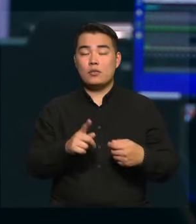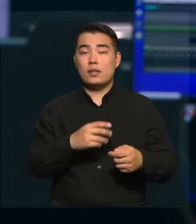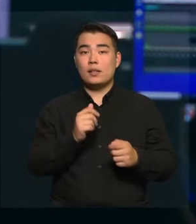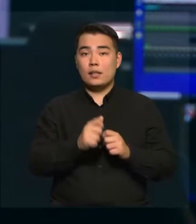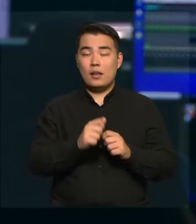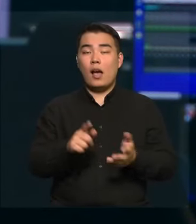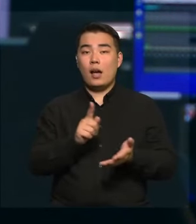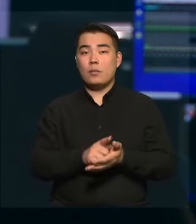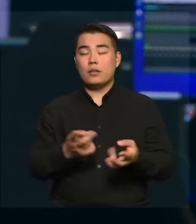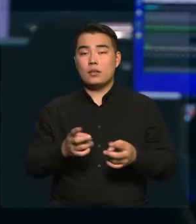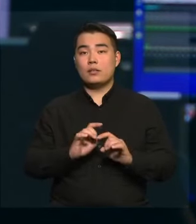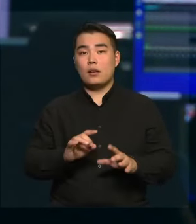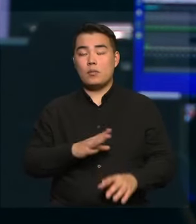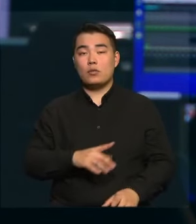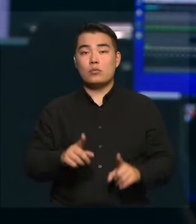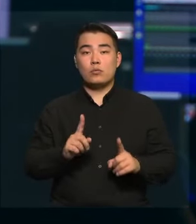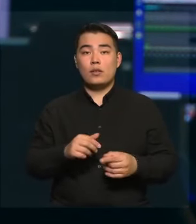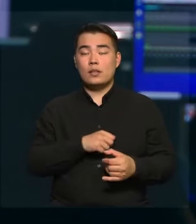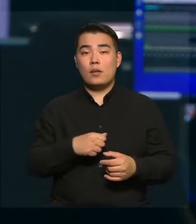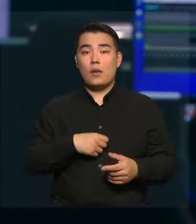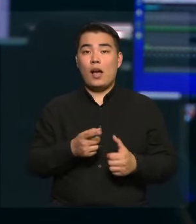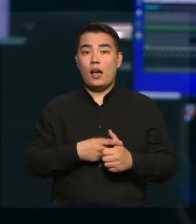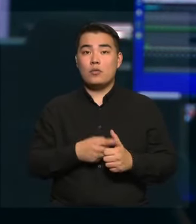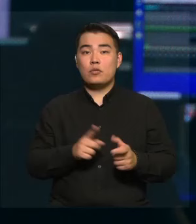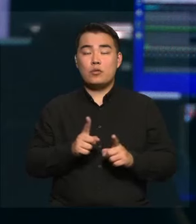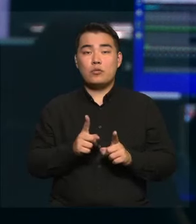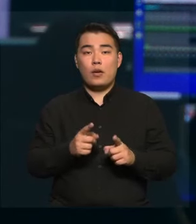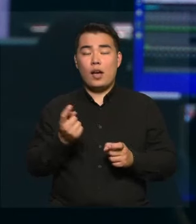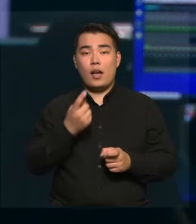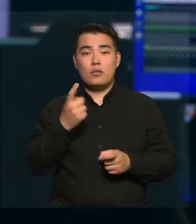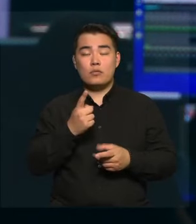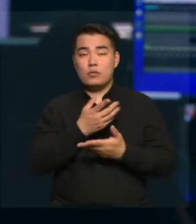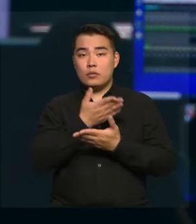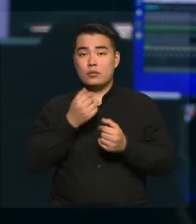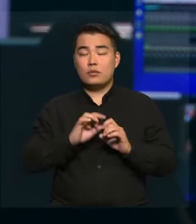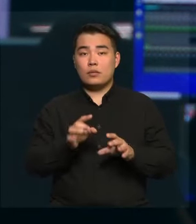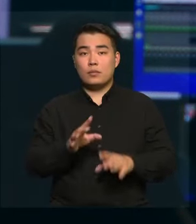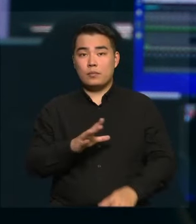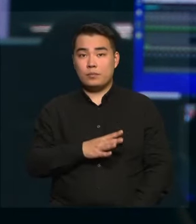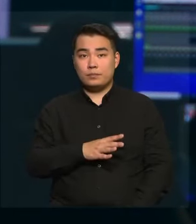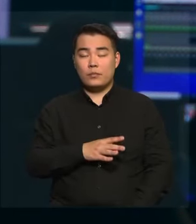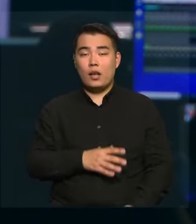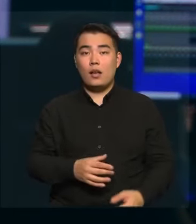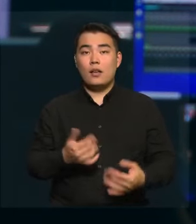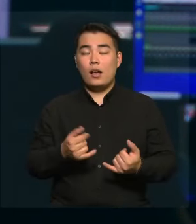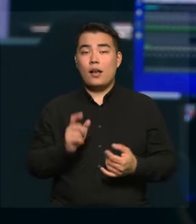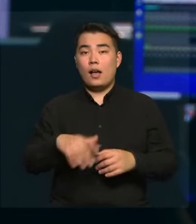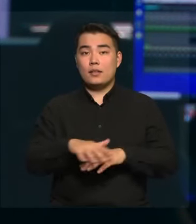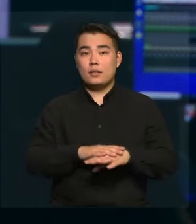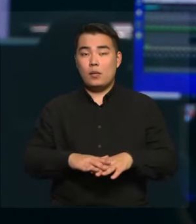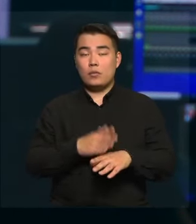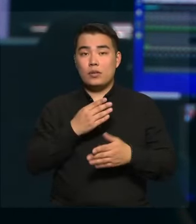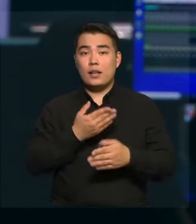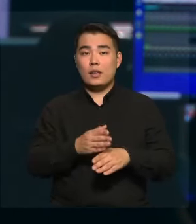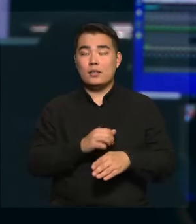өтеуге міндеттеген. Бірақ өндіріп алатындай оның атында ешқандай дүние мүлкі жоқ екендігі белгілі болды. Ал жәбірленушілер несені